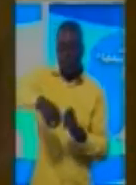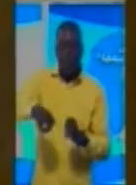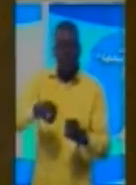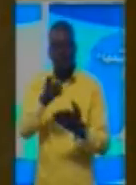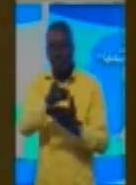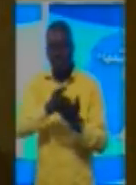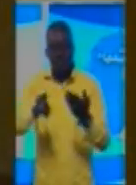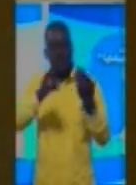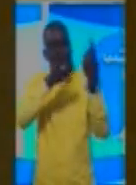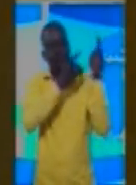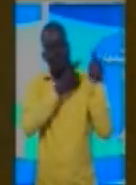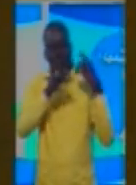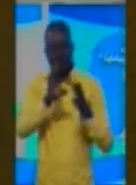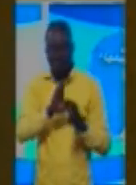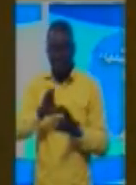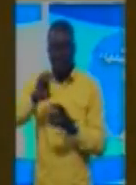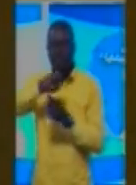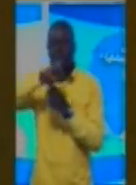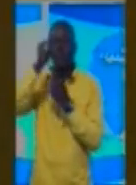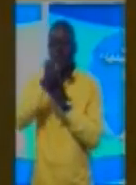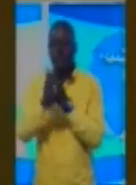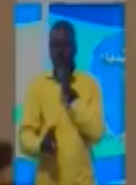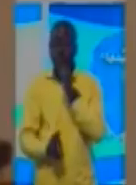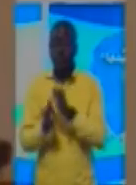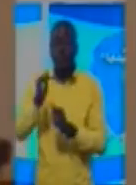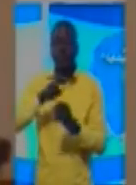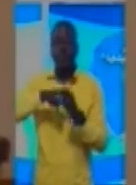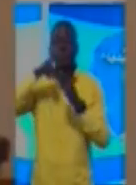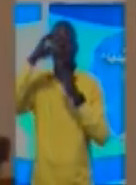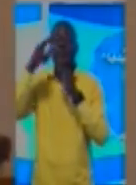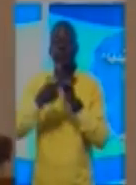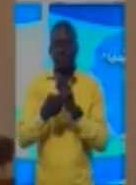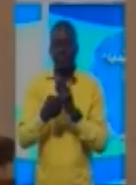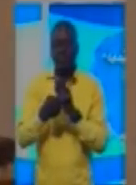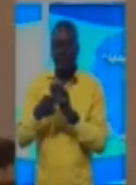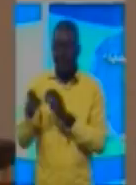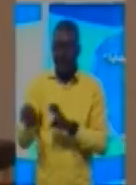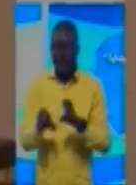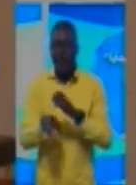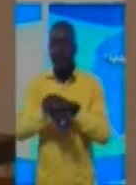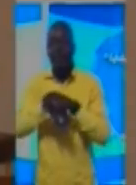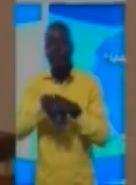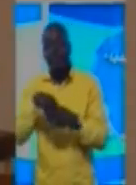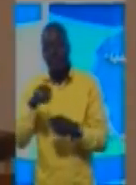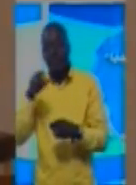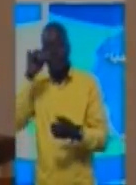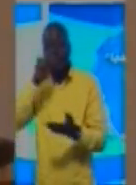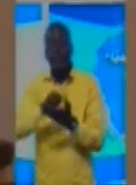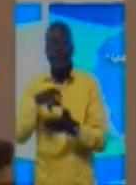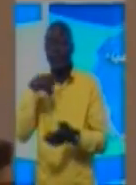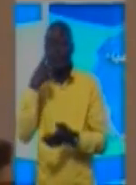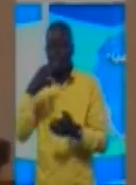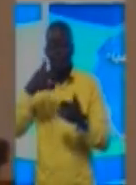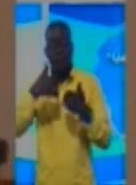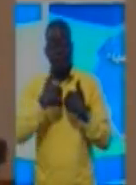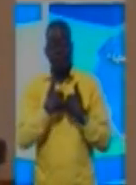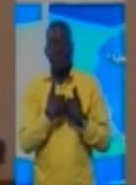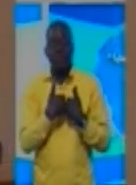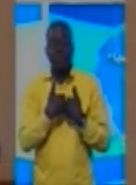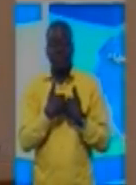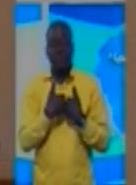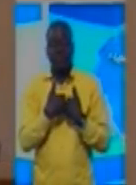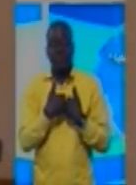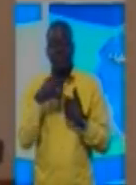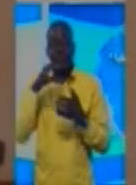de la cohésion sociale pour plus de résultats. Faire en sorte que ceux qui sont les moins nantis puissent bénéficier de